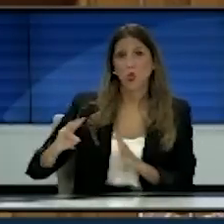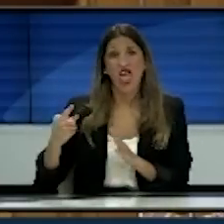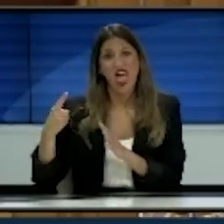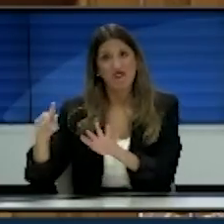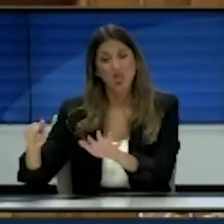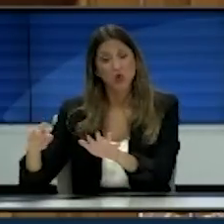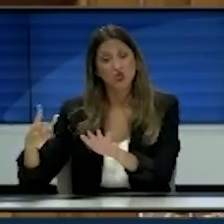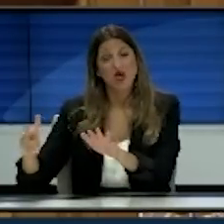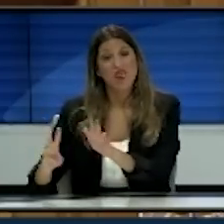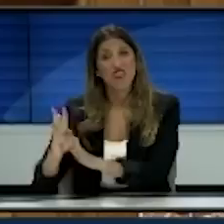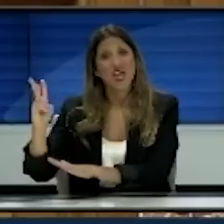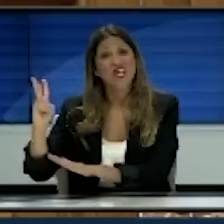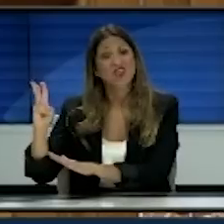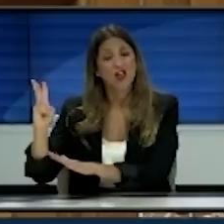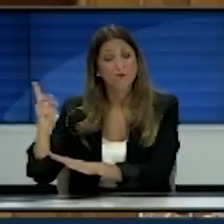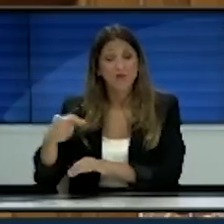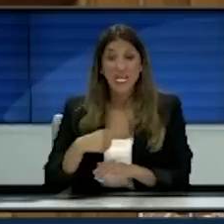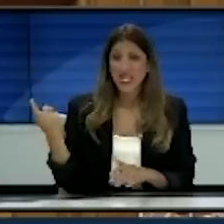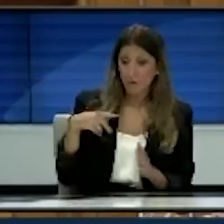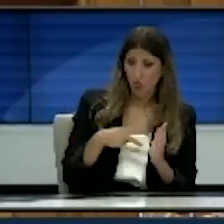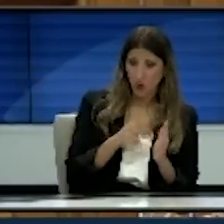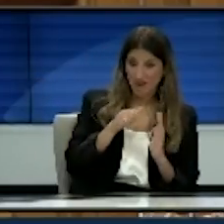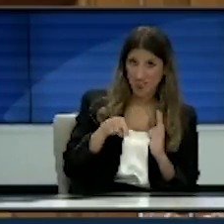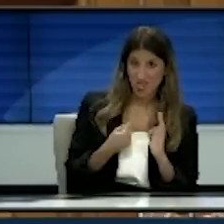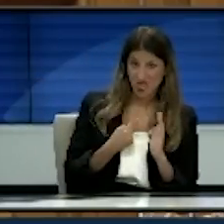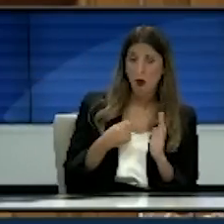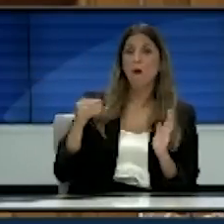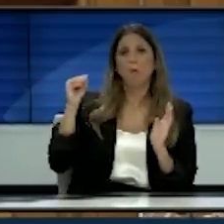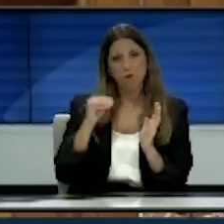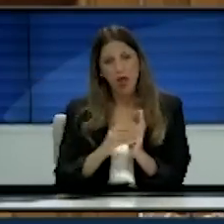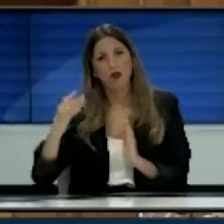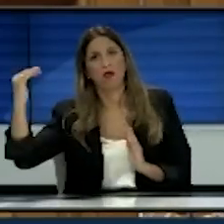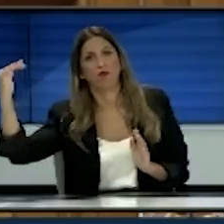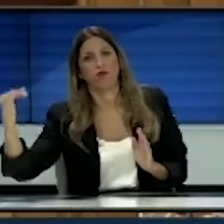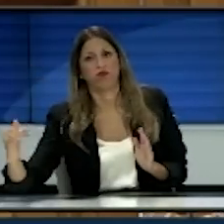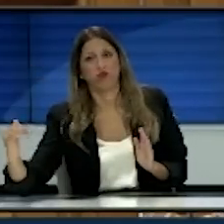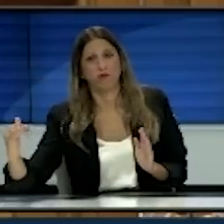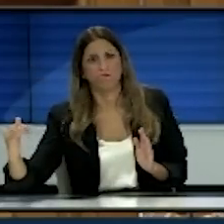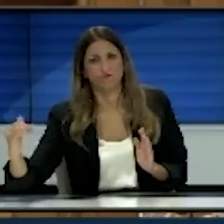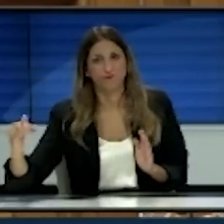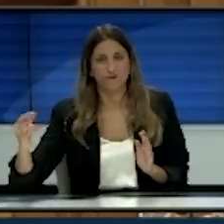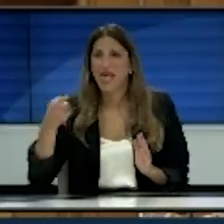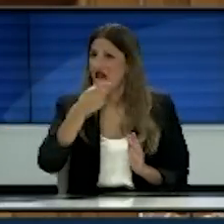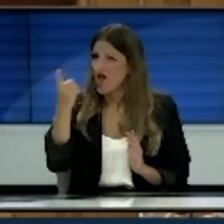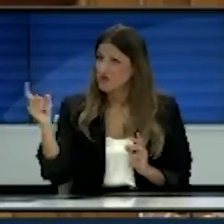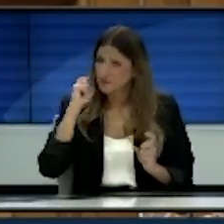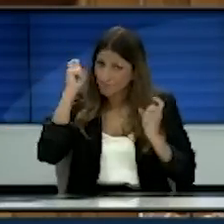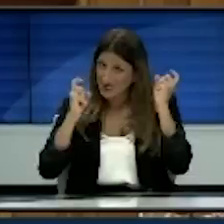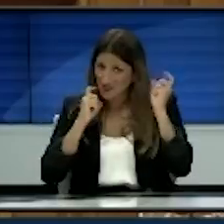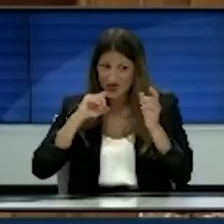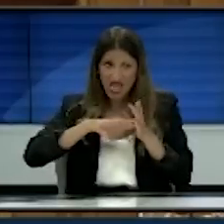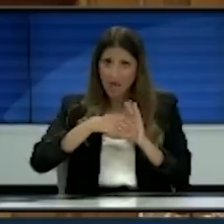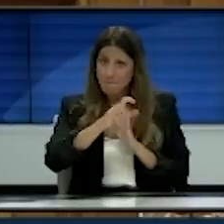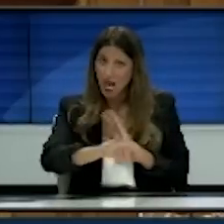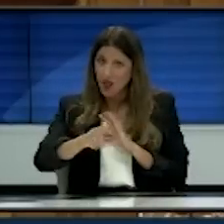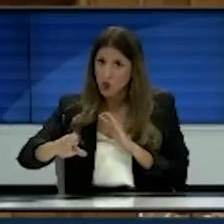επίπεδα του 2009. Και από το μεγάλο σεβασμό σας για το εισόδημα των εργαζομένων,